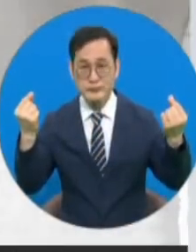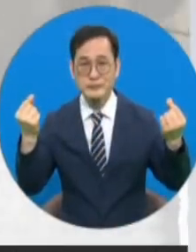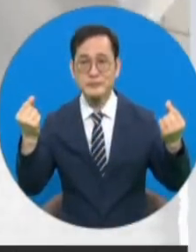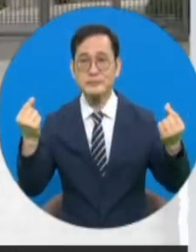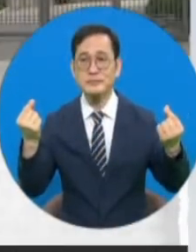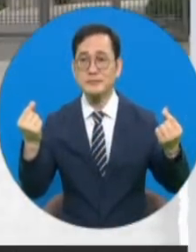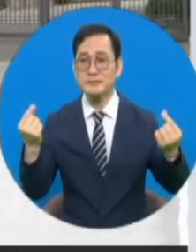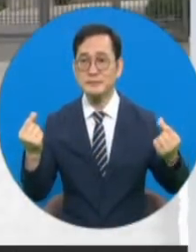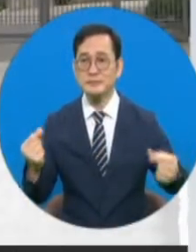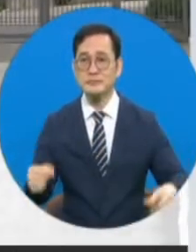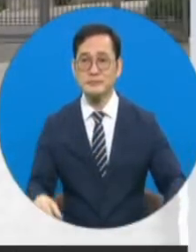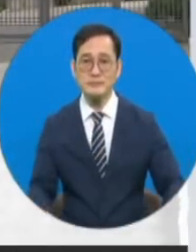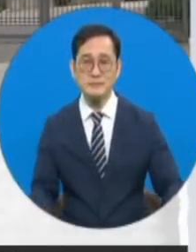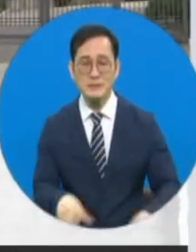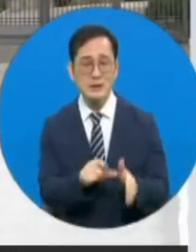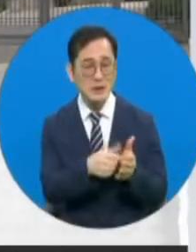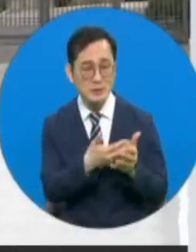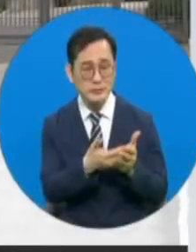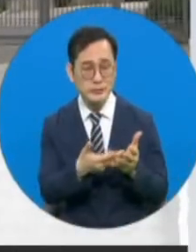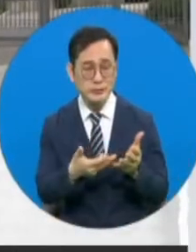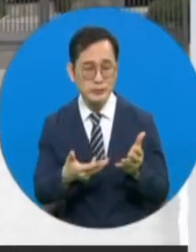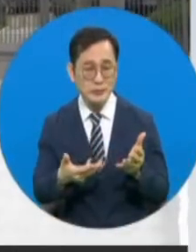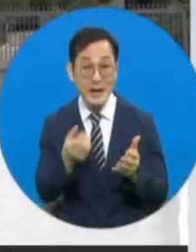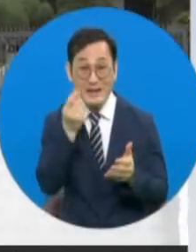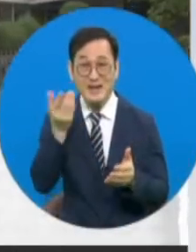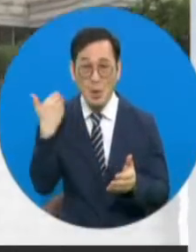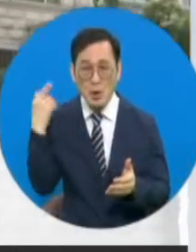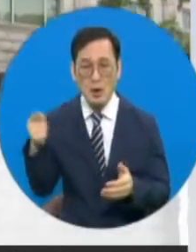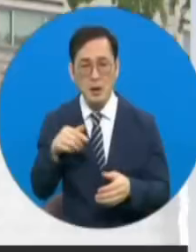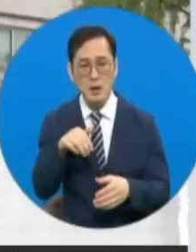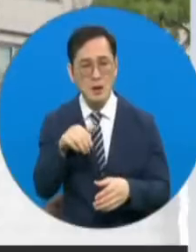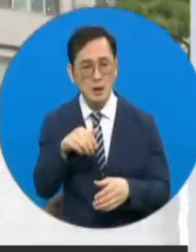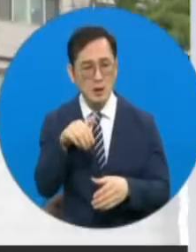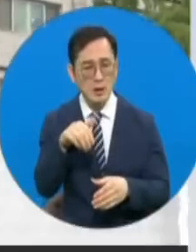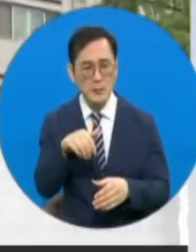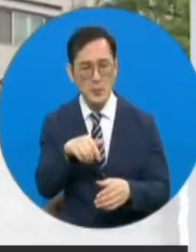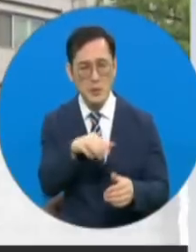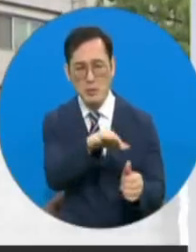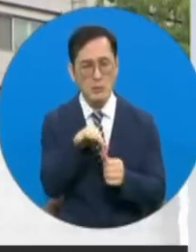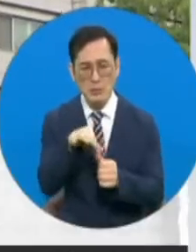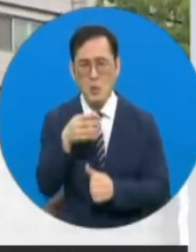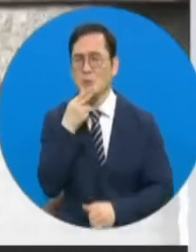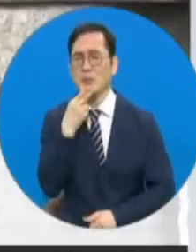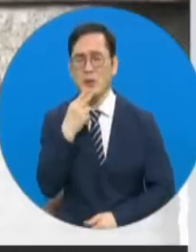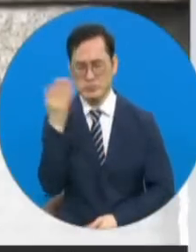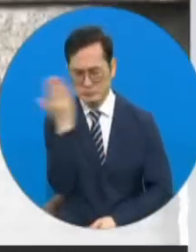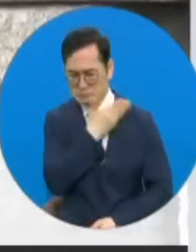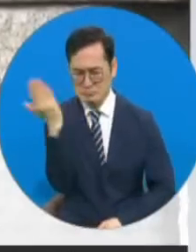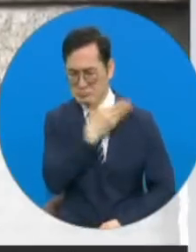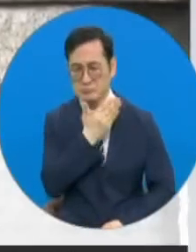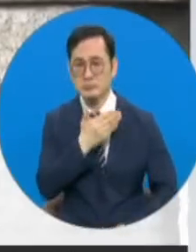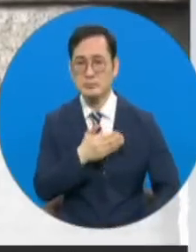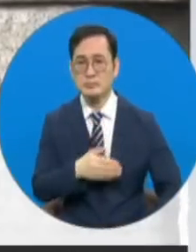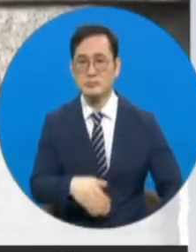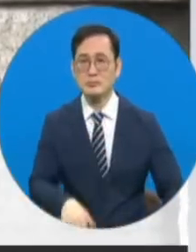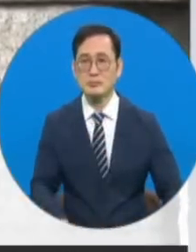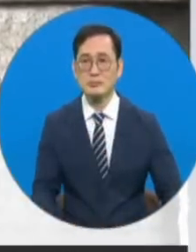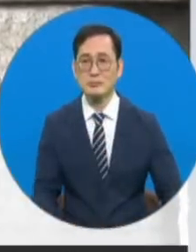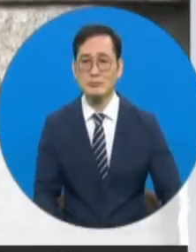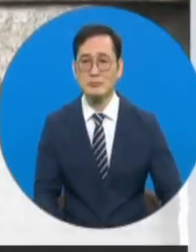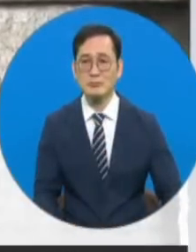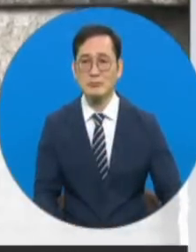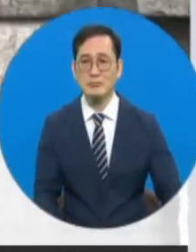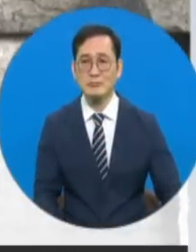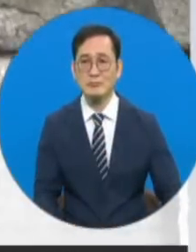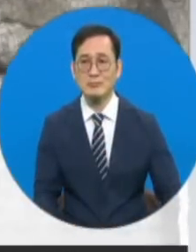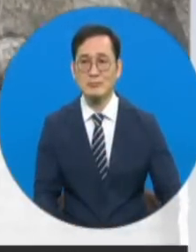채널a의 단독 보도 내용이었죠 그러니까 시간이 그게 바로 불과 한 달 전에 일이거든요 시간이 조금씩 조금씩 지나고 나니까 사무총장 그만두 처장